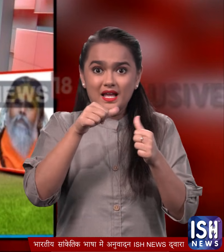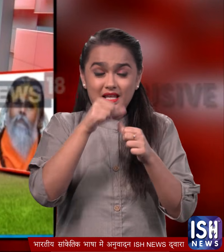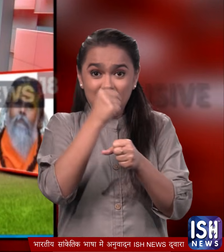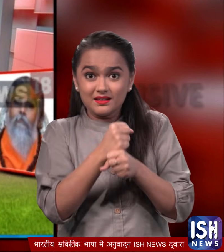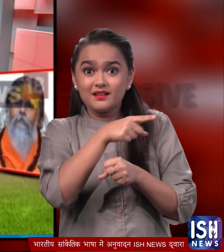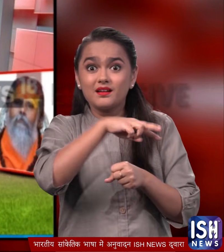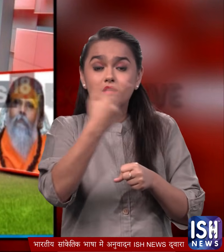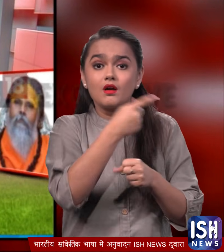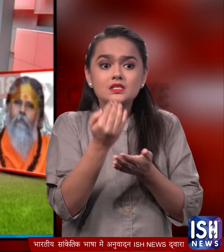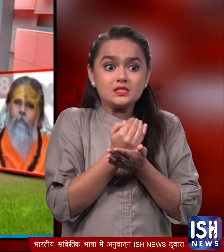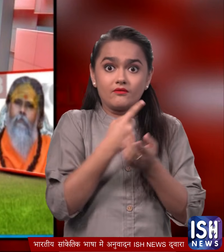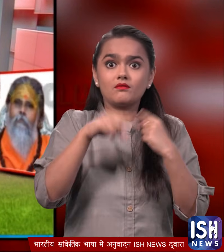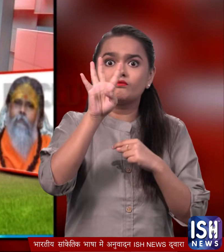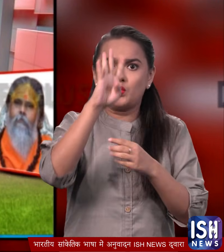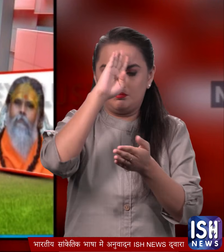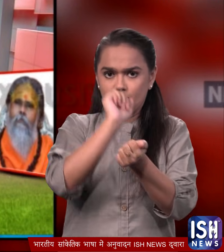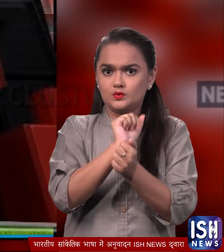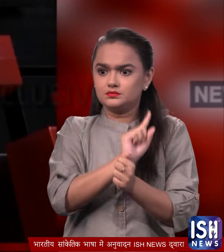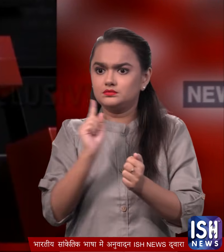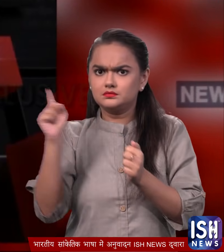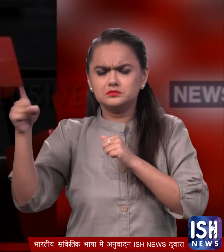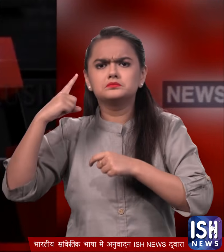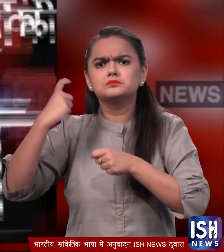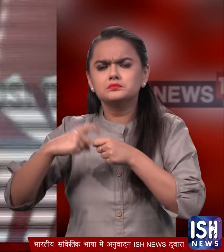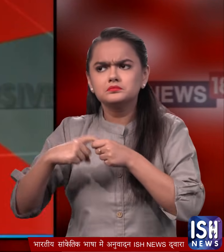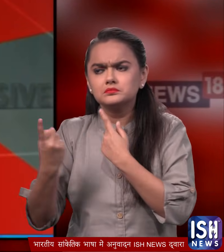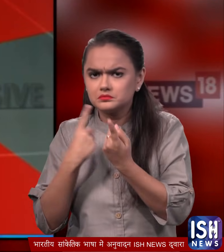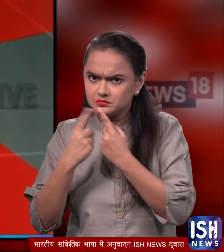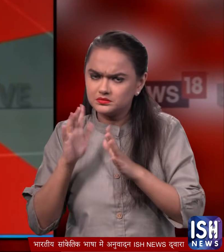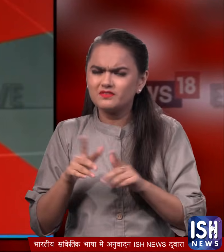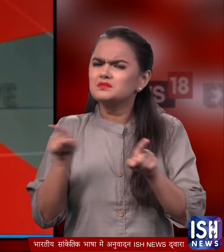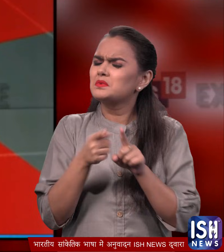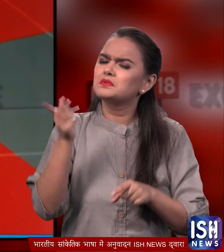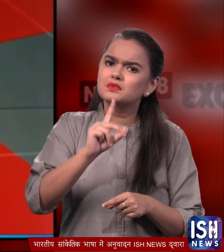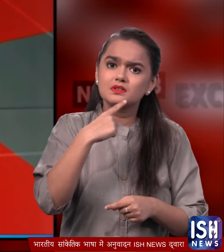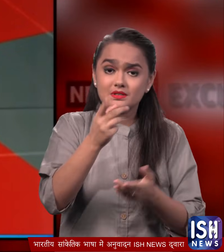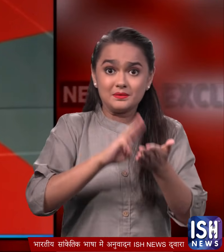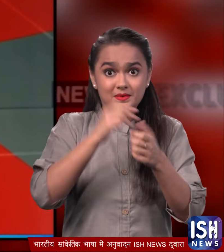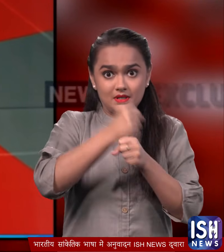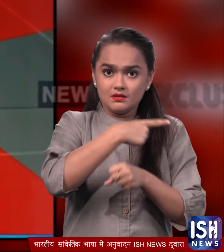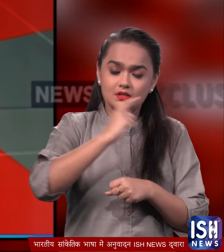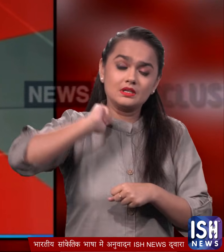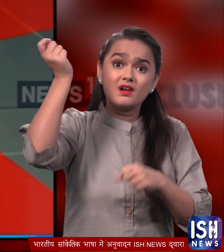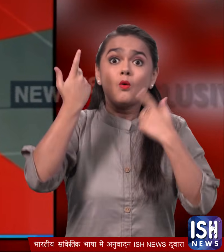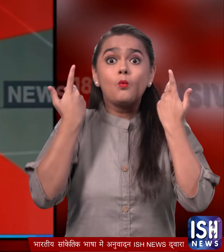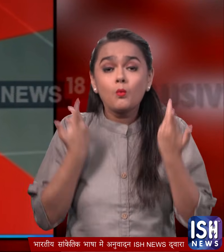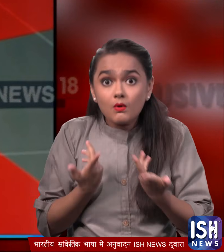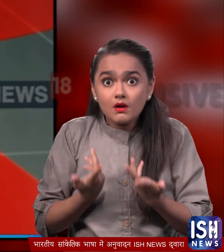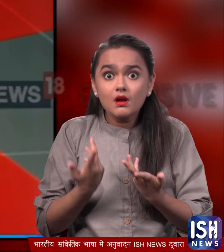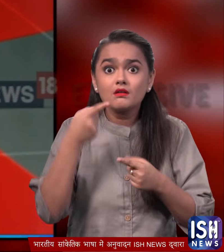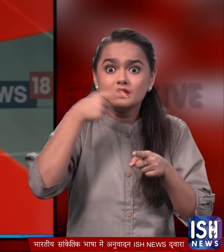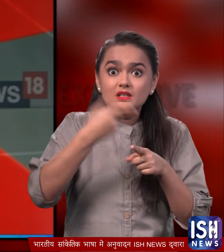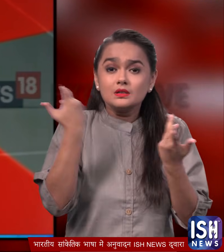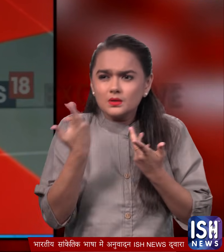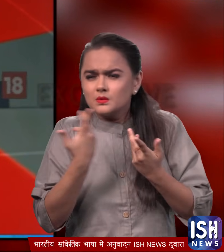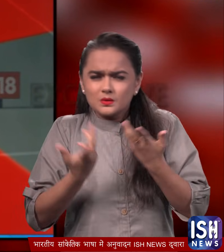उनकी सुरक्षा में तैनात 4 पुलिस वालों से भी पूछताछ हुई। सौभाग्य की बात यह कि महंत नरेंद्र गिरी ने आत्महत्या क्यों की, ये गुत्थी